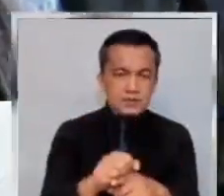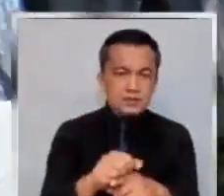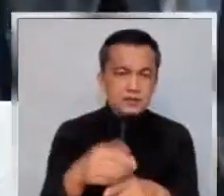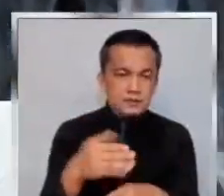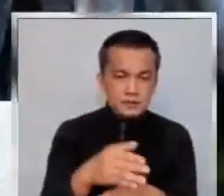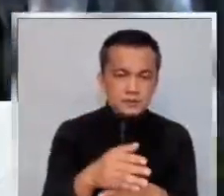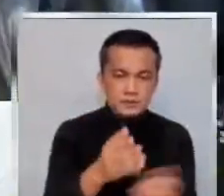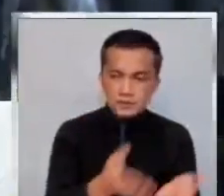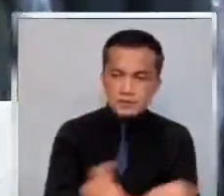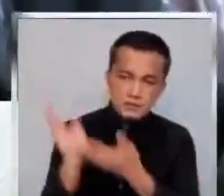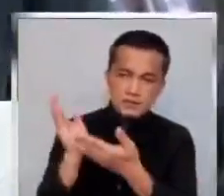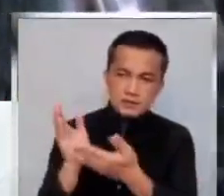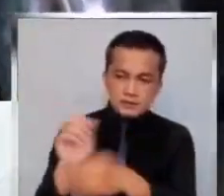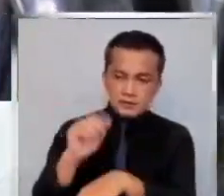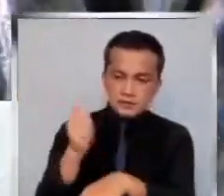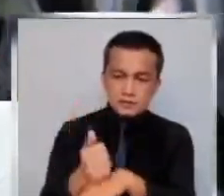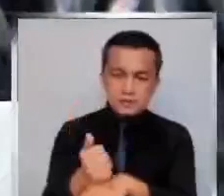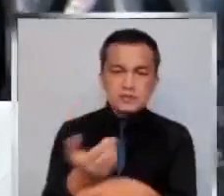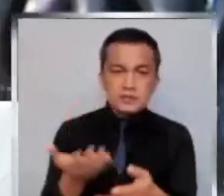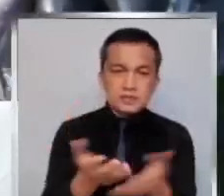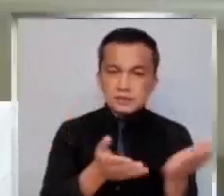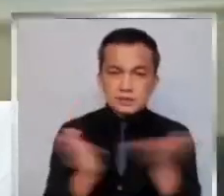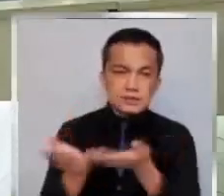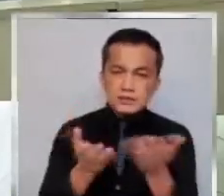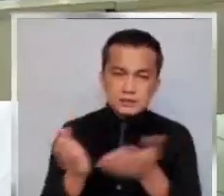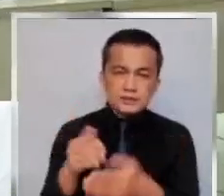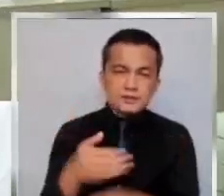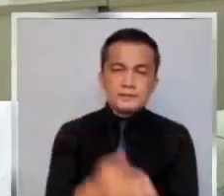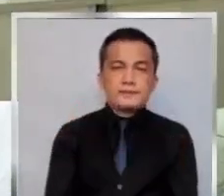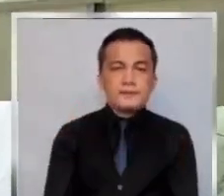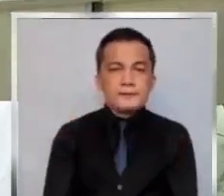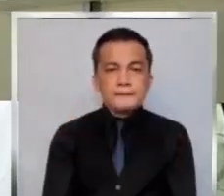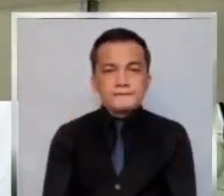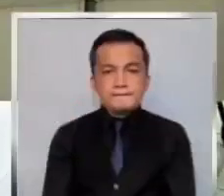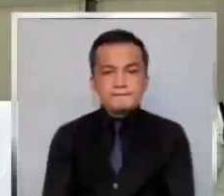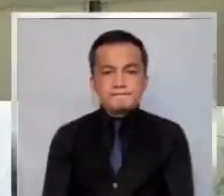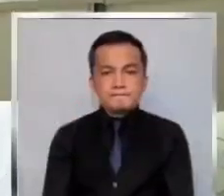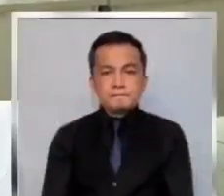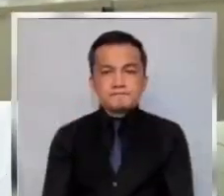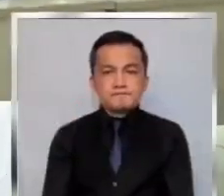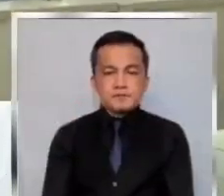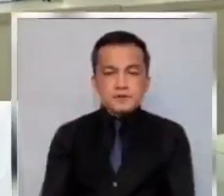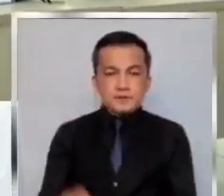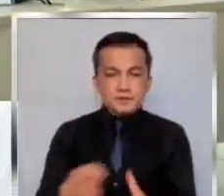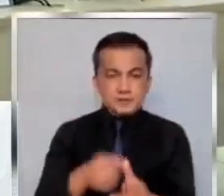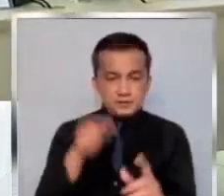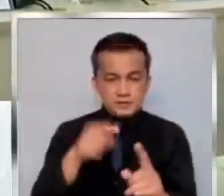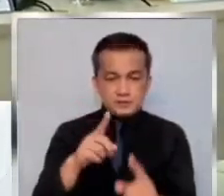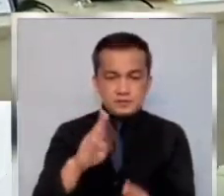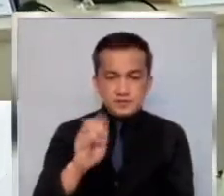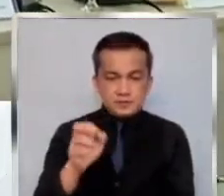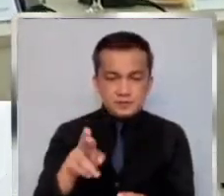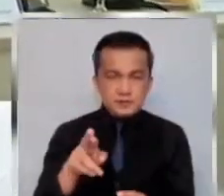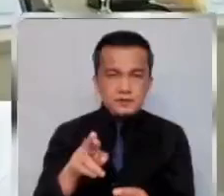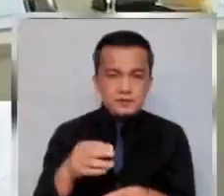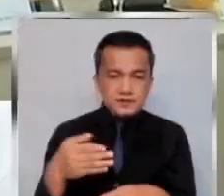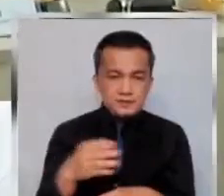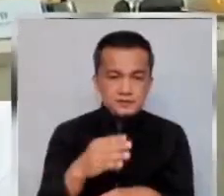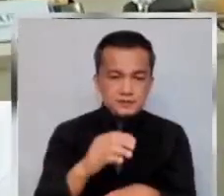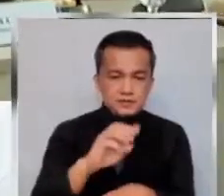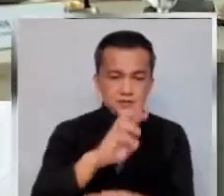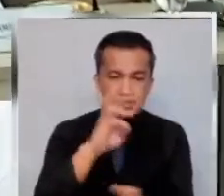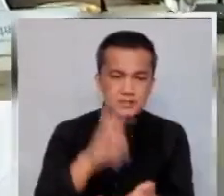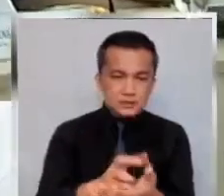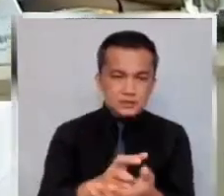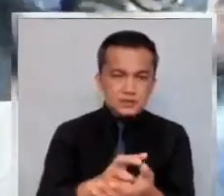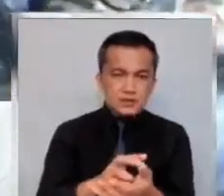ang pagtatalaga kung saan ibabagsak ang mga isda. Paunang tinukoy ng BFAR bilang fish landing sites ang Sorsogon at